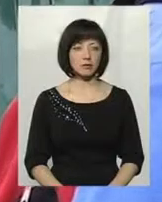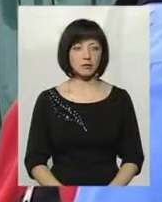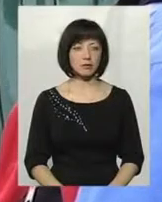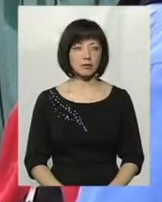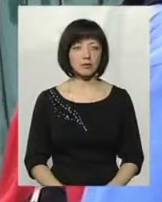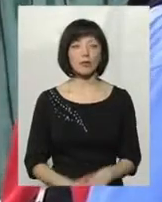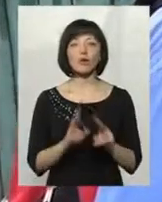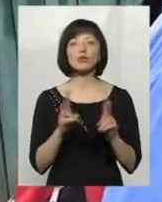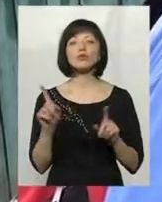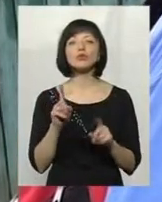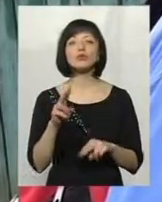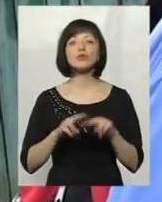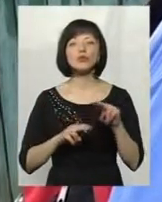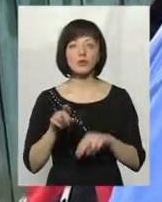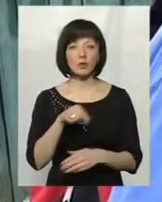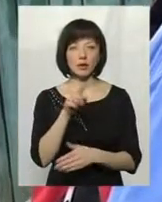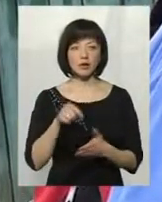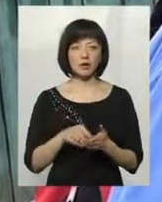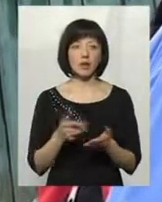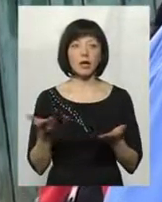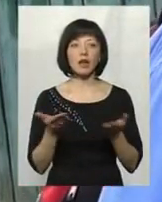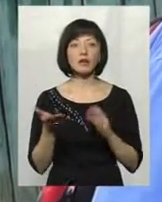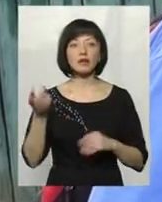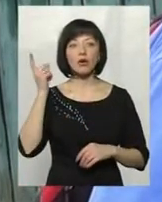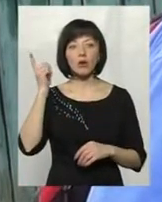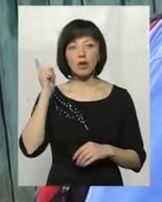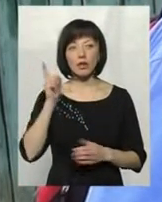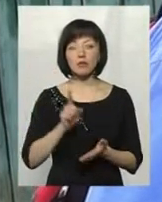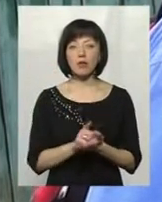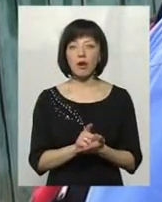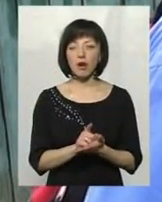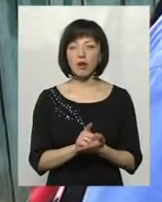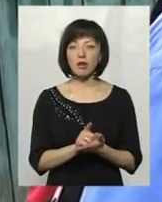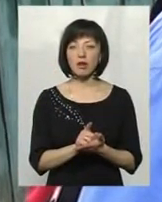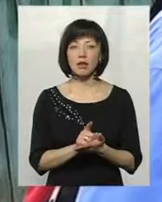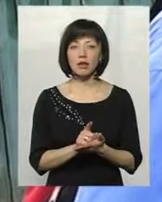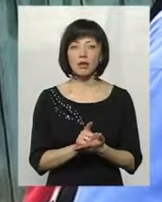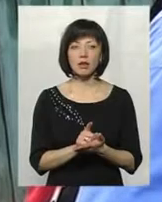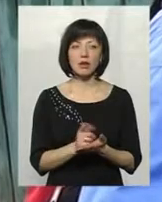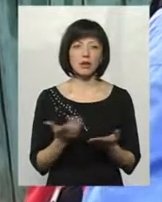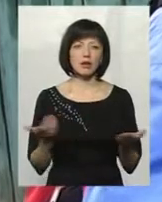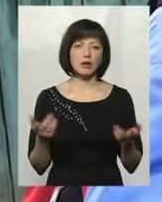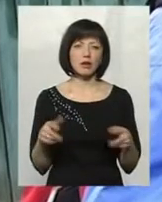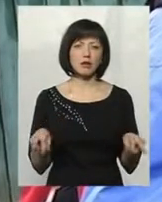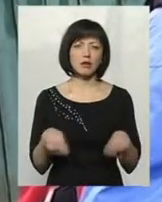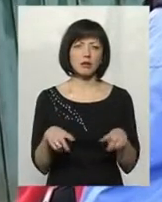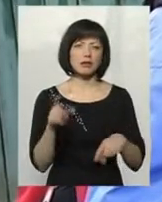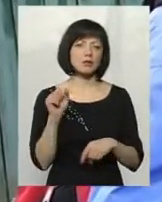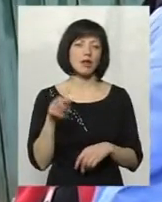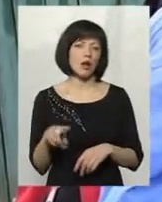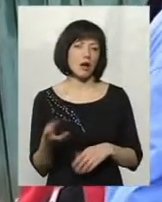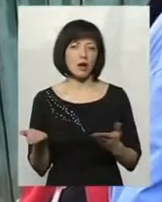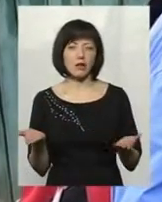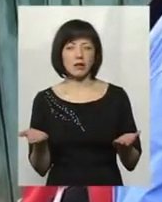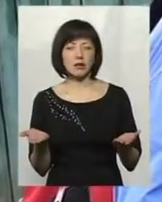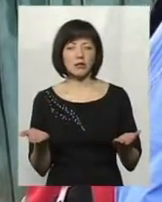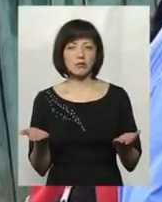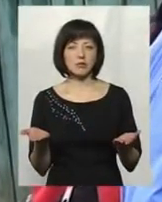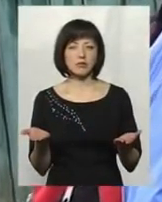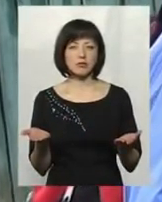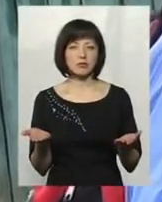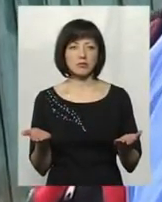То, що будує? Якісь колись мали не то танцювальний зал, не то щось,